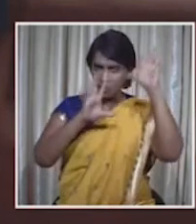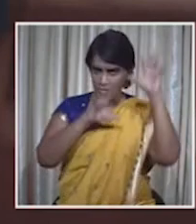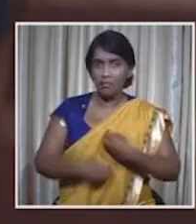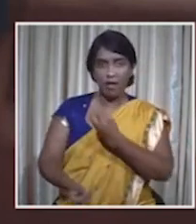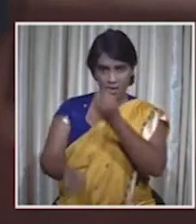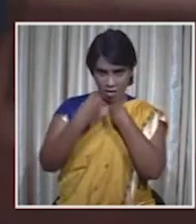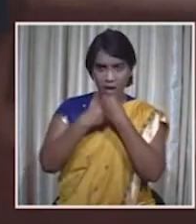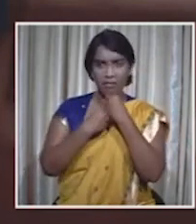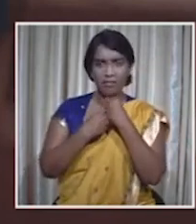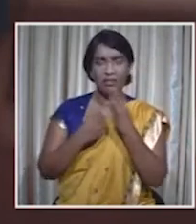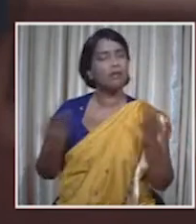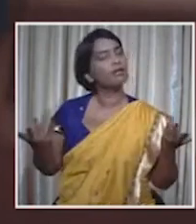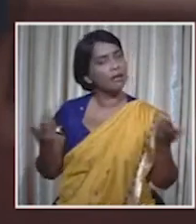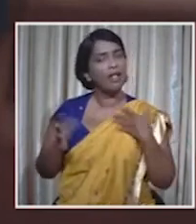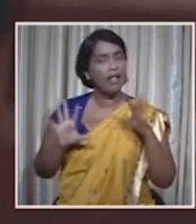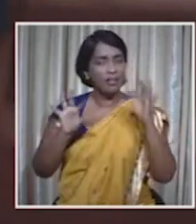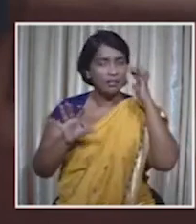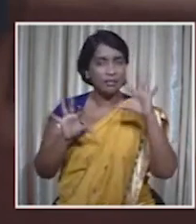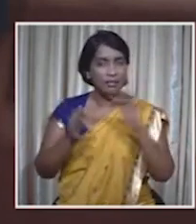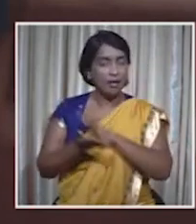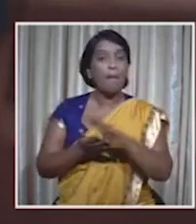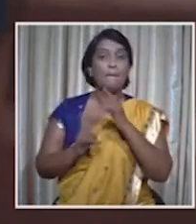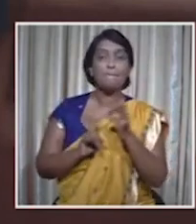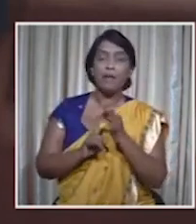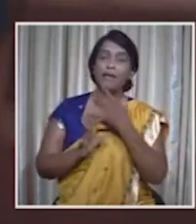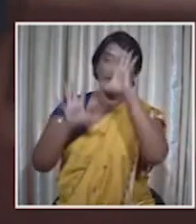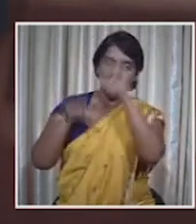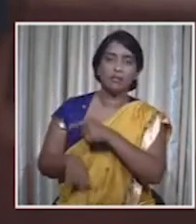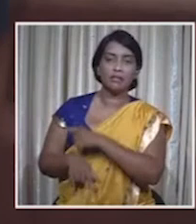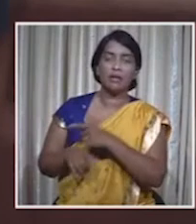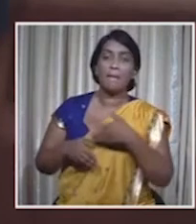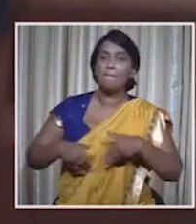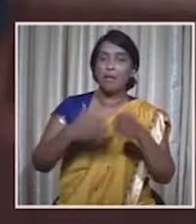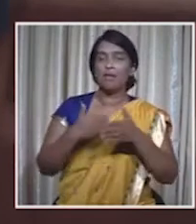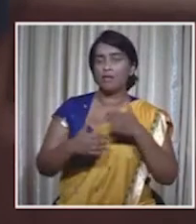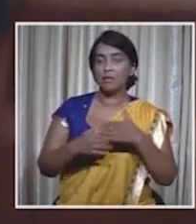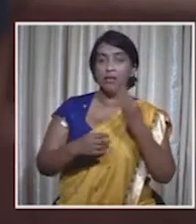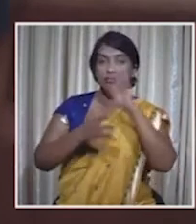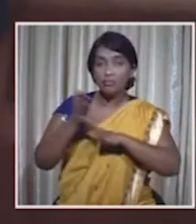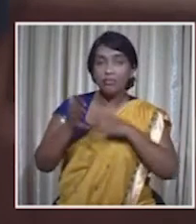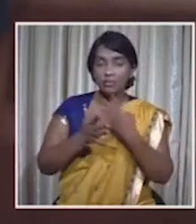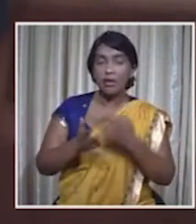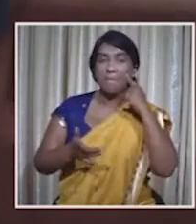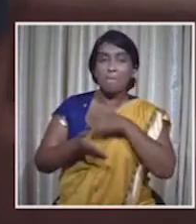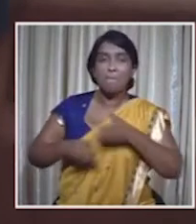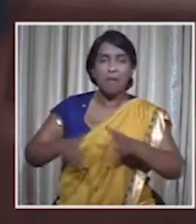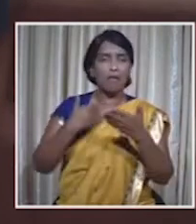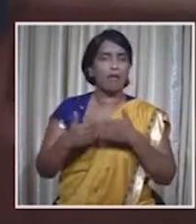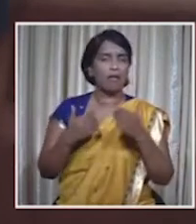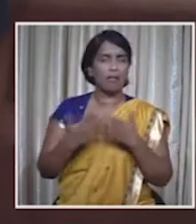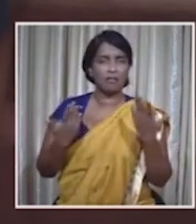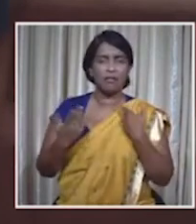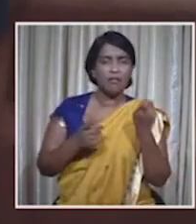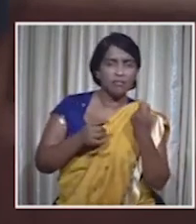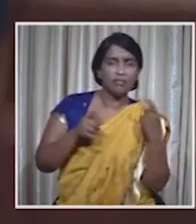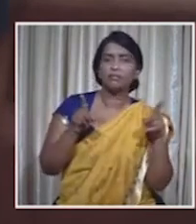නැහනේ. තාර පුද්ගලික අංශයෙන් ගෙනාවා පාරවල් හදන්න ඕනේ. ඒතකොට ඔබතුමාලා කිව්වා ආයේ වැඩි පාරවල් හැදෙන්නේ නැහැ කියලා. මේ බොරුවක් කරන්න කියලා. ඒතකොට ඔබතුමා කියපු ගණන් හිලව් වලින්ම